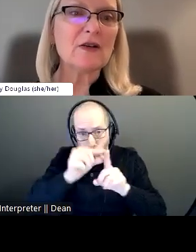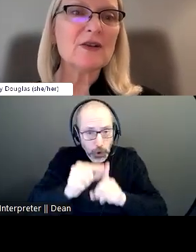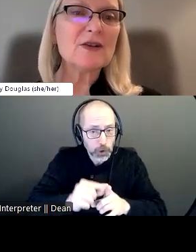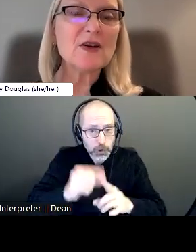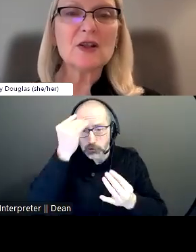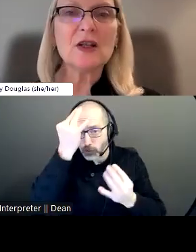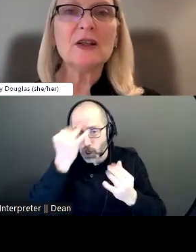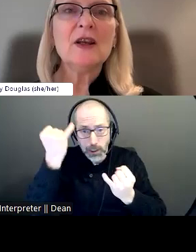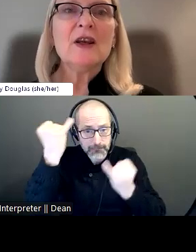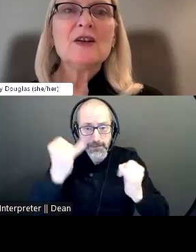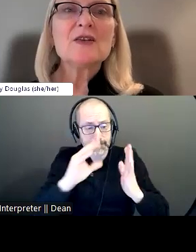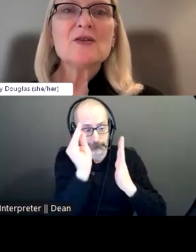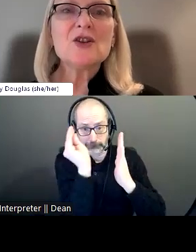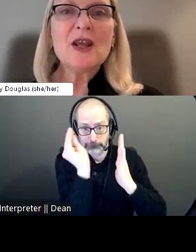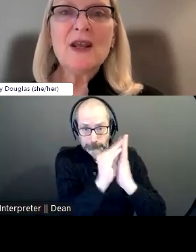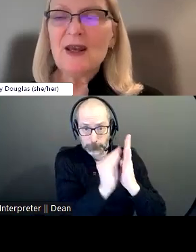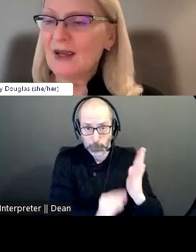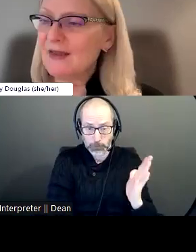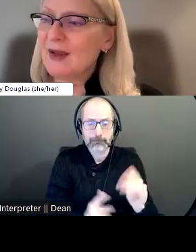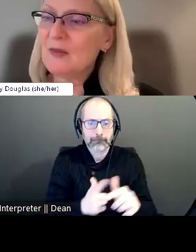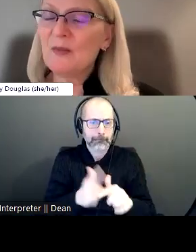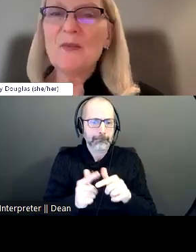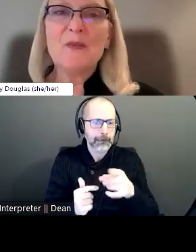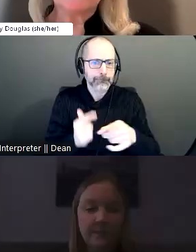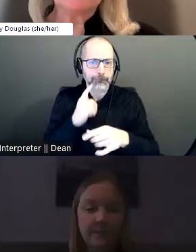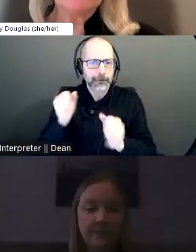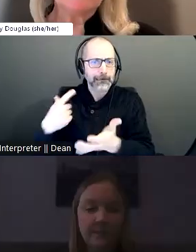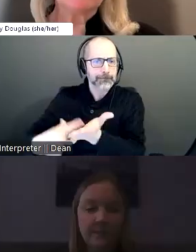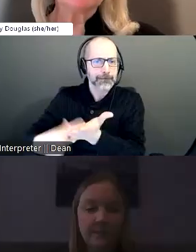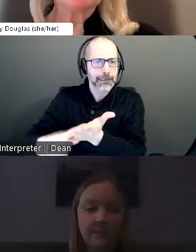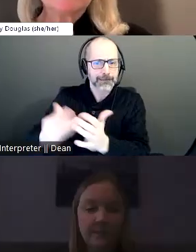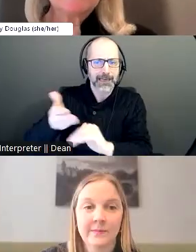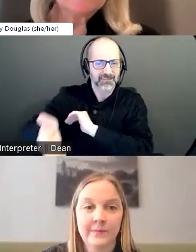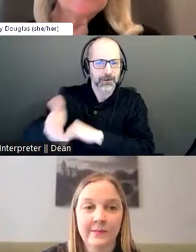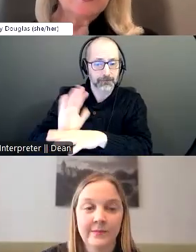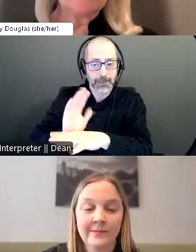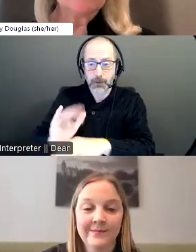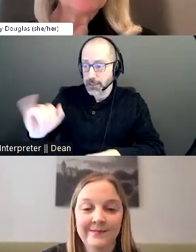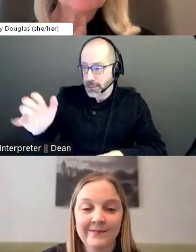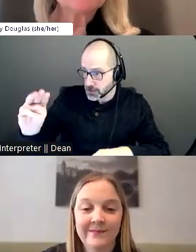l'esprit pour que nous puissions avoir ça comme sujet de discussion. Jenna et Mara,